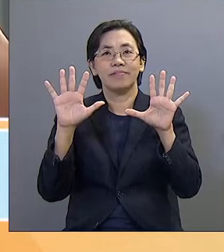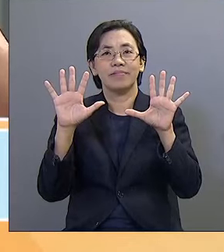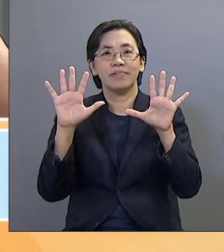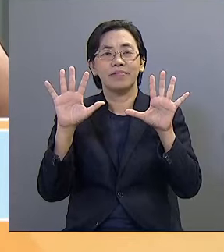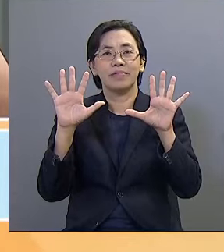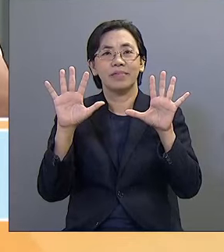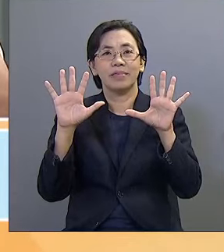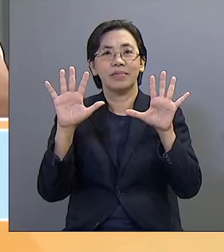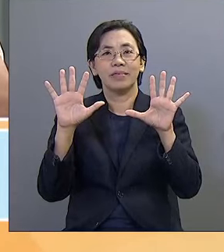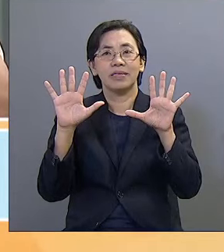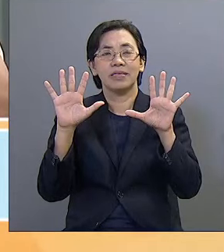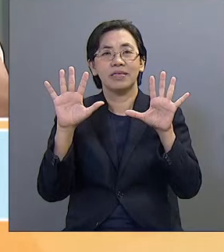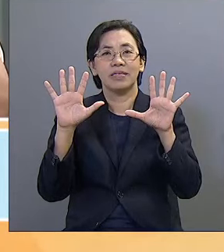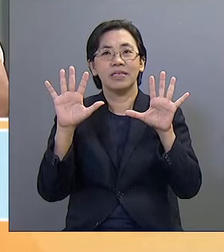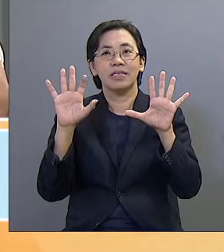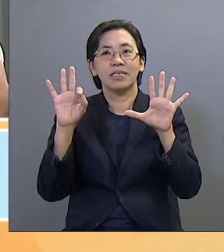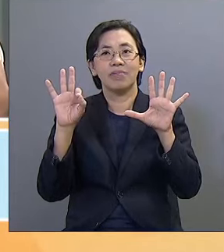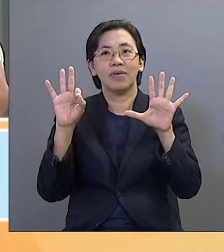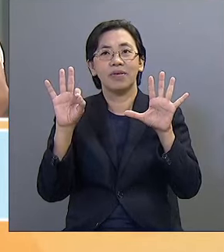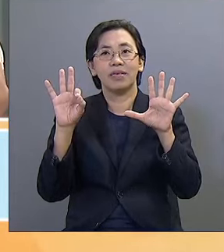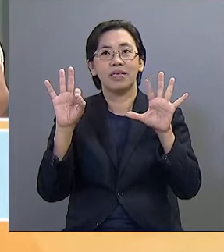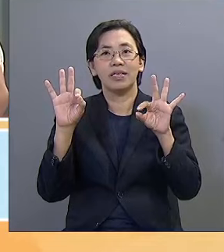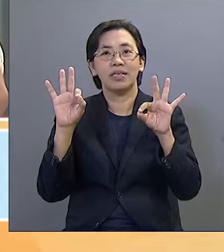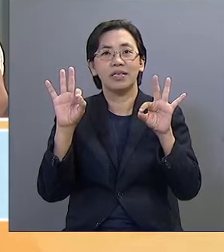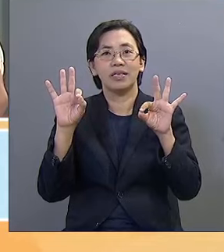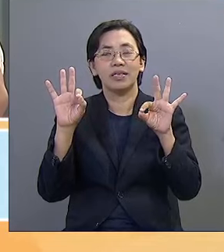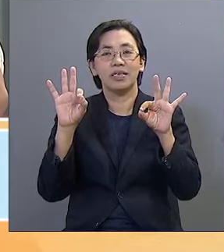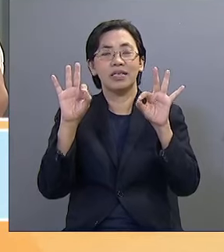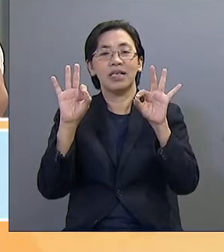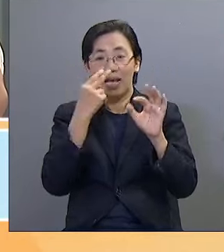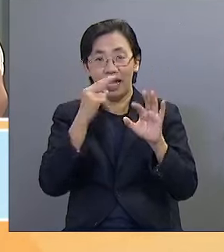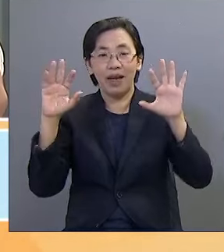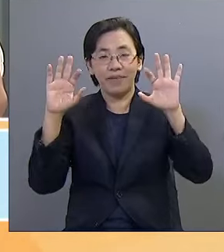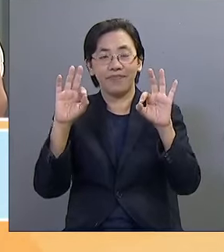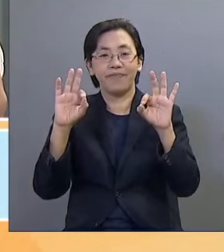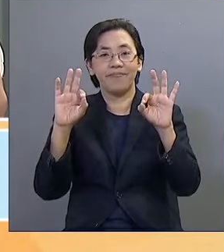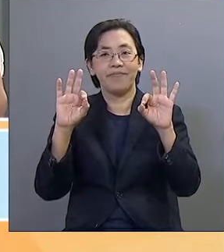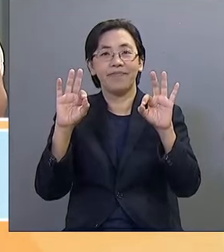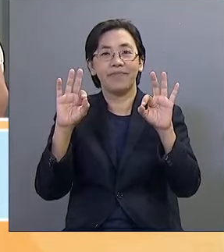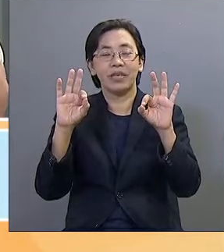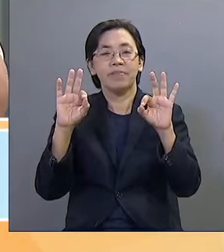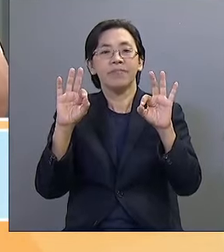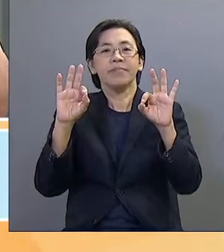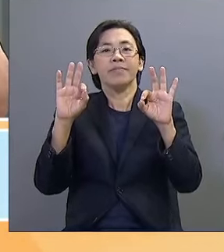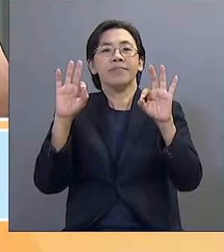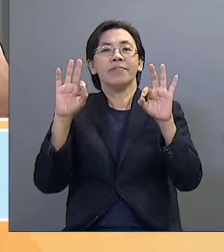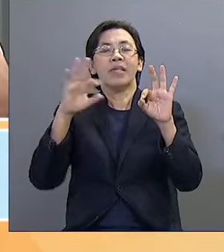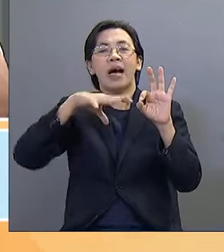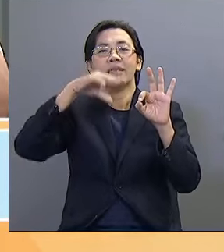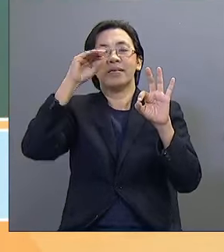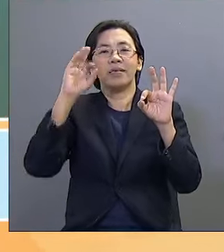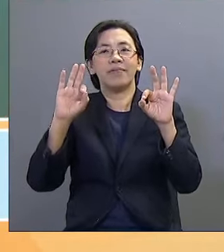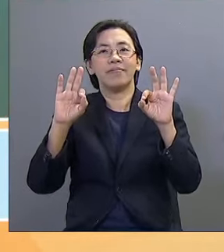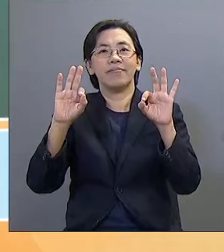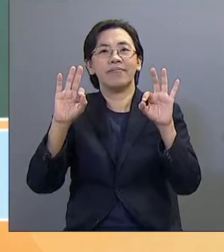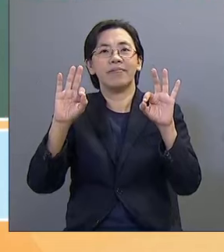โป้งแตกนะครับอันนี้คือกระตุ้นสมองครับตอนเช้าๆแล้วตื่นมาเห็นไหมครับกระตุ้นสมองหายใจเข้าครับ